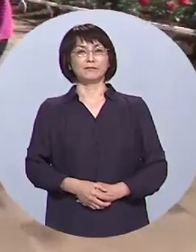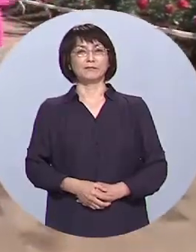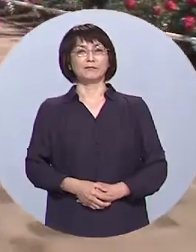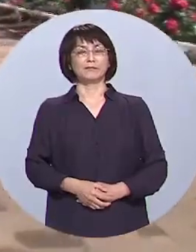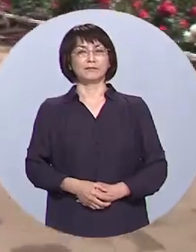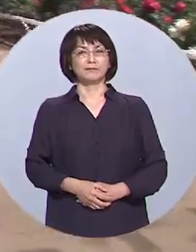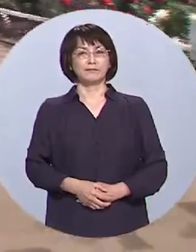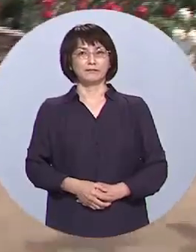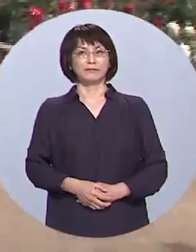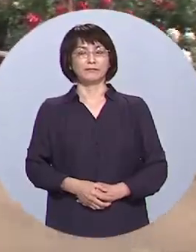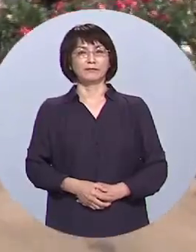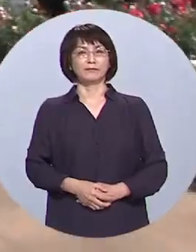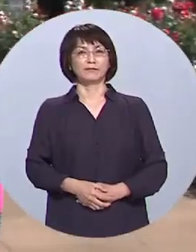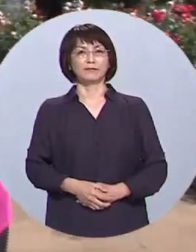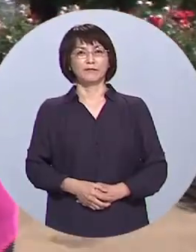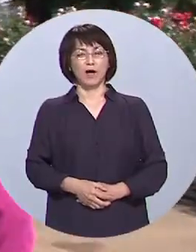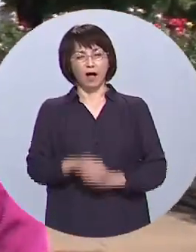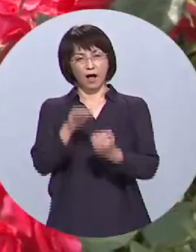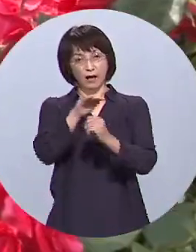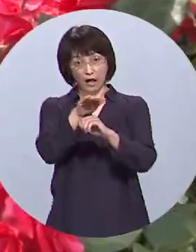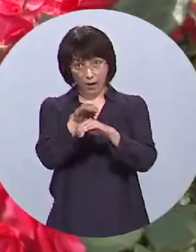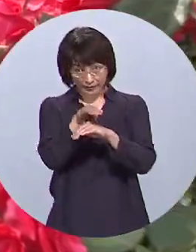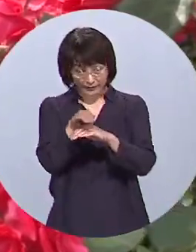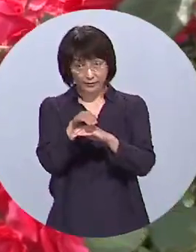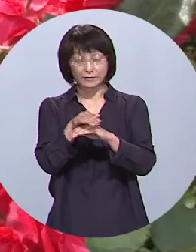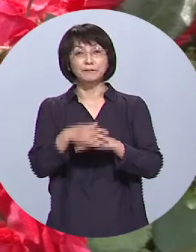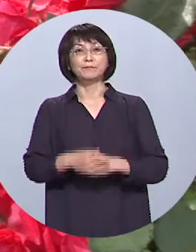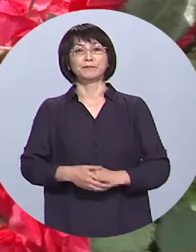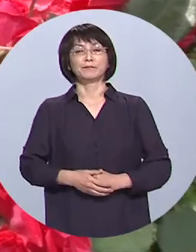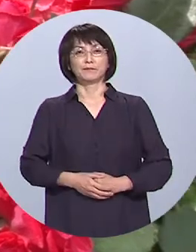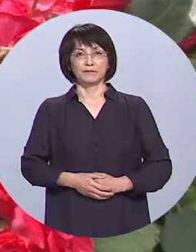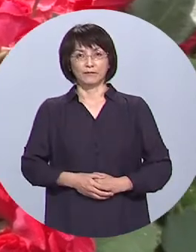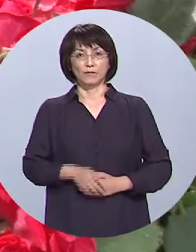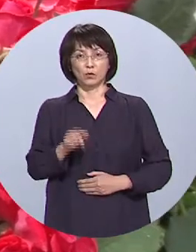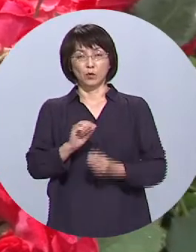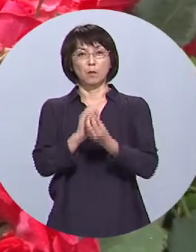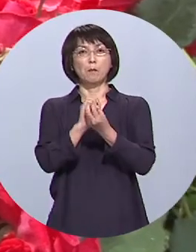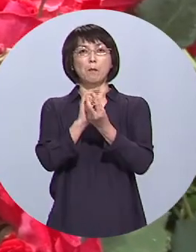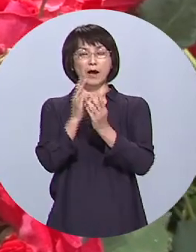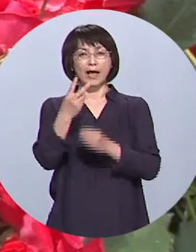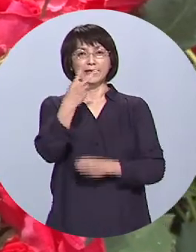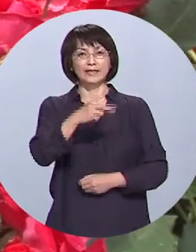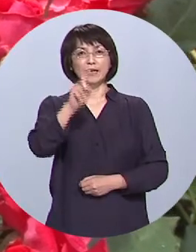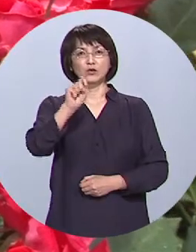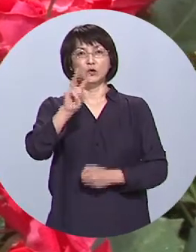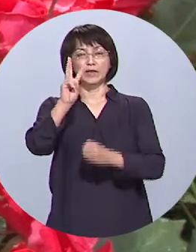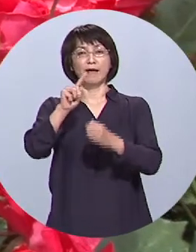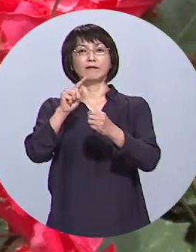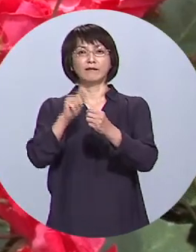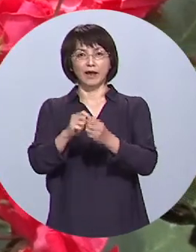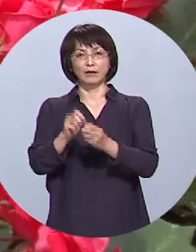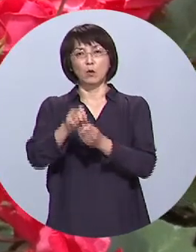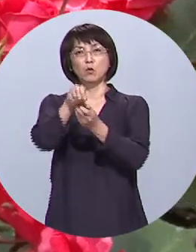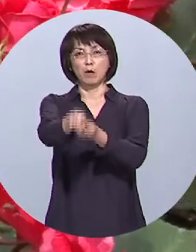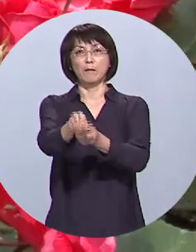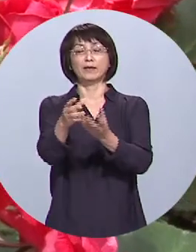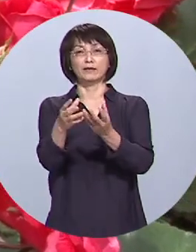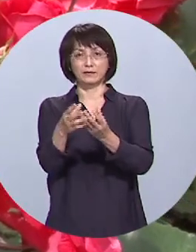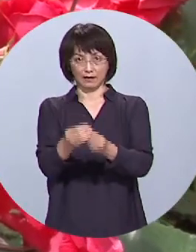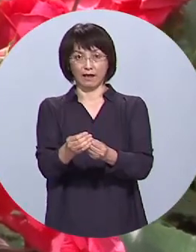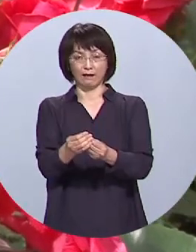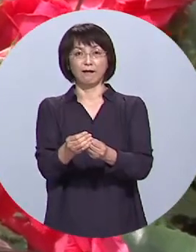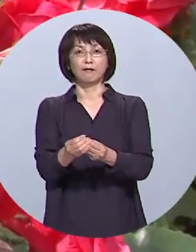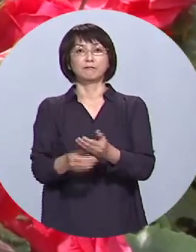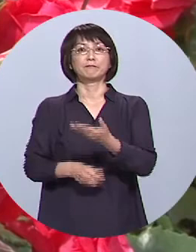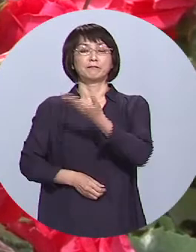そうなんですね、すごい可愛いですね、はい、 このバラは2013年に植えられたものでレッツ